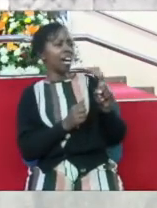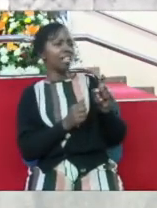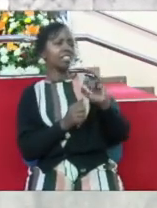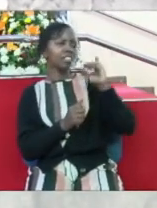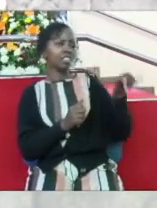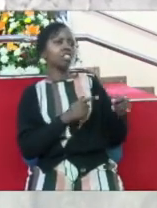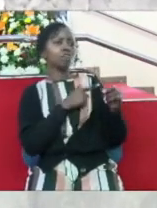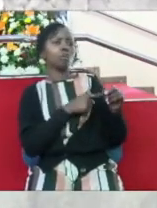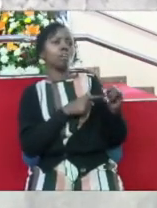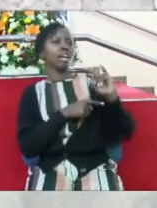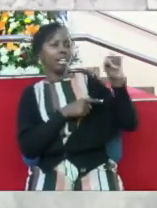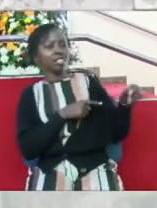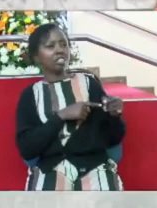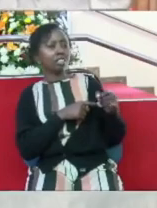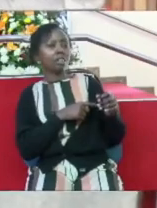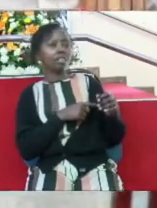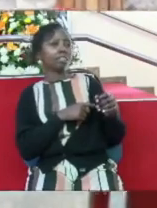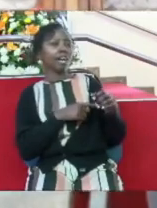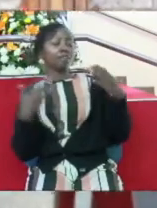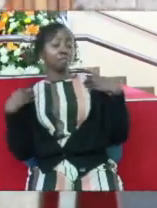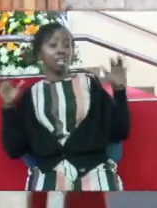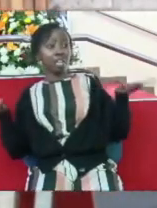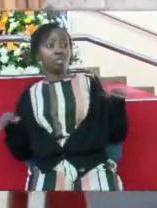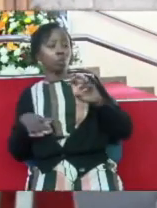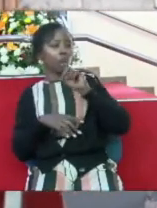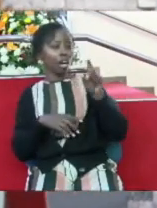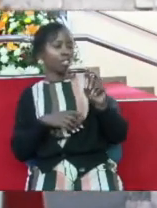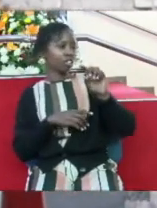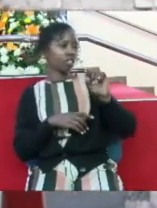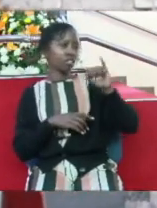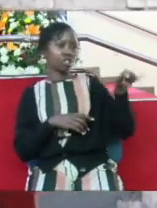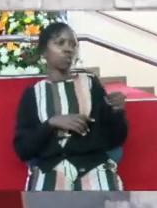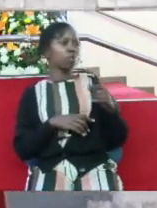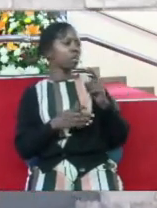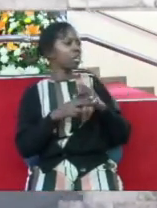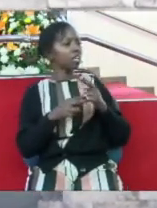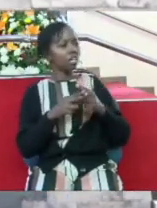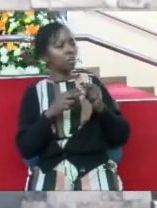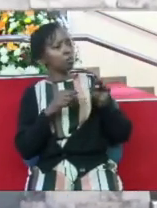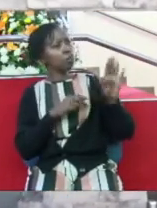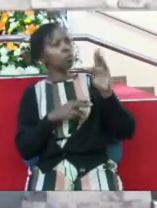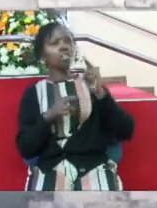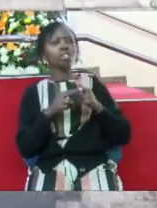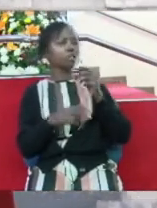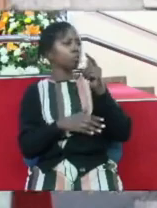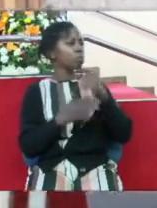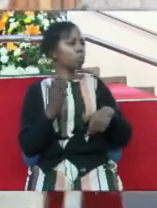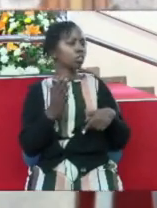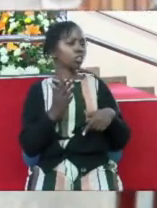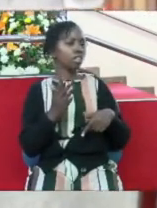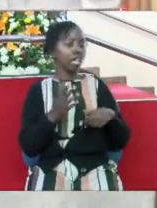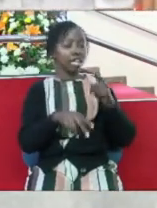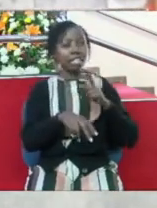your name? Akamuuliza, je, unaitwa nani? What's your name? Unaitwa nani? And at that instant he wanted to change Jacob's name. Na wakati huo